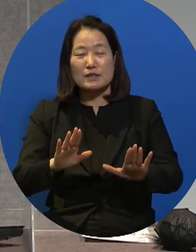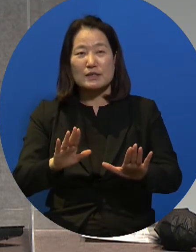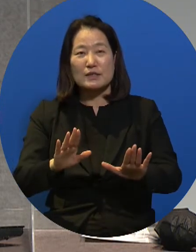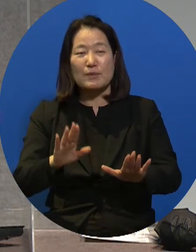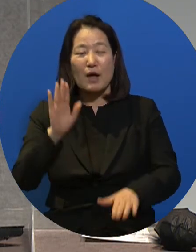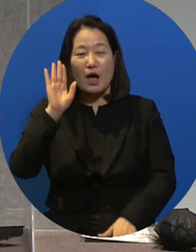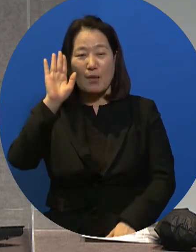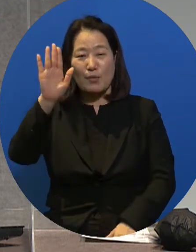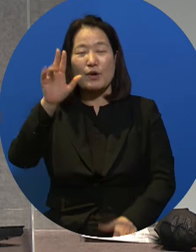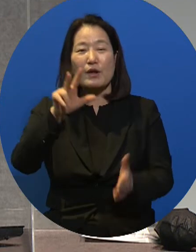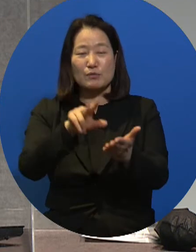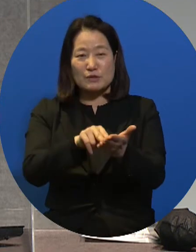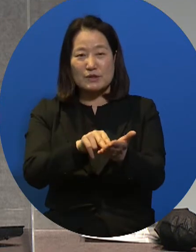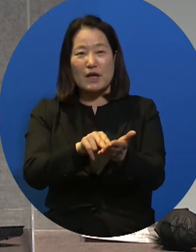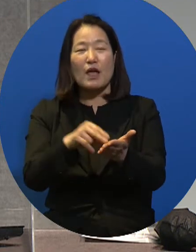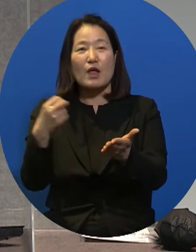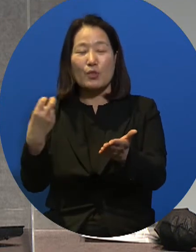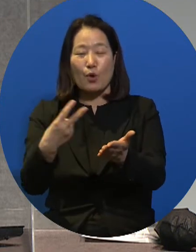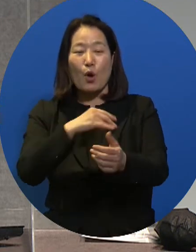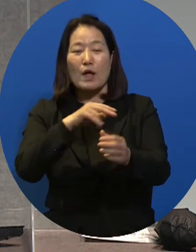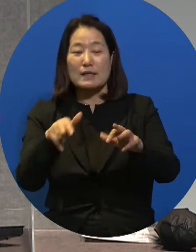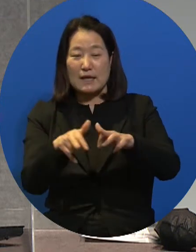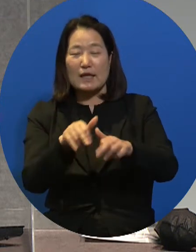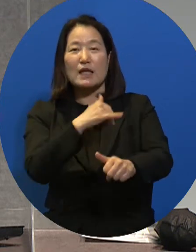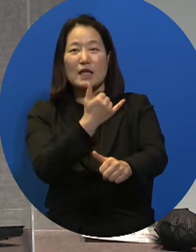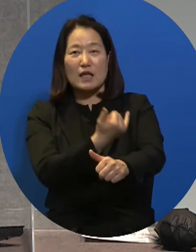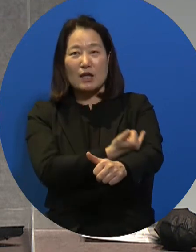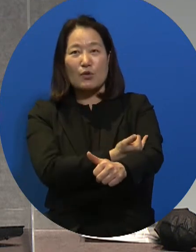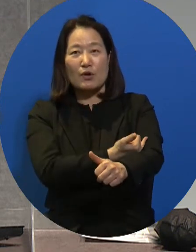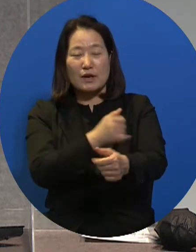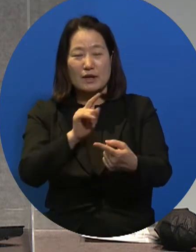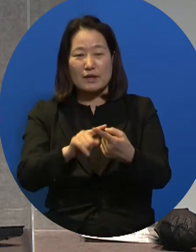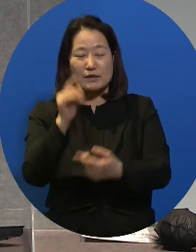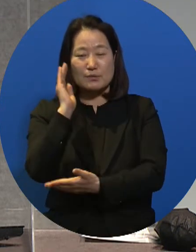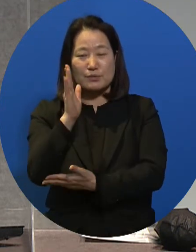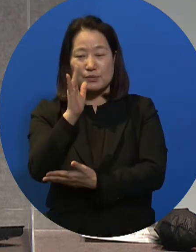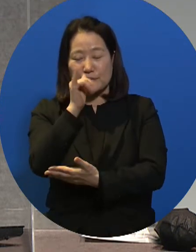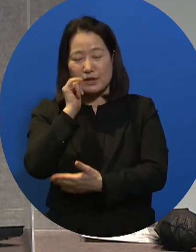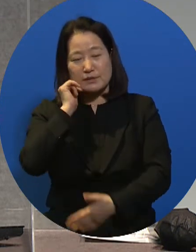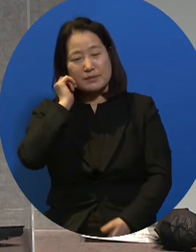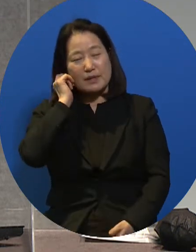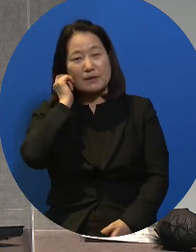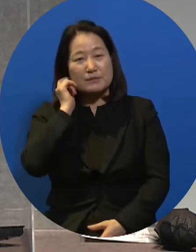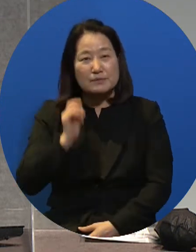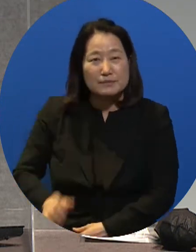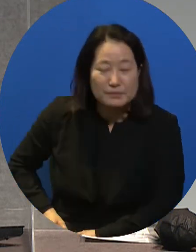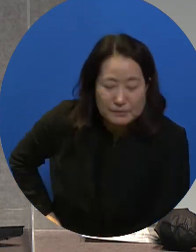법적 쟁점이라든지 장애인 인권 현장에 대해서 발제해 주시겠습니다.